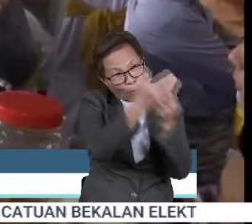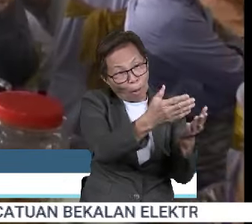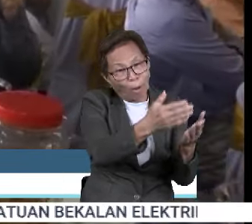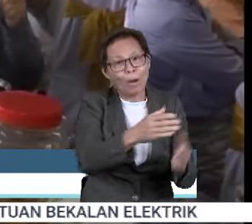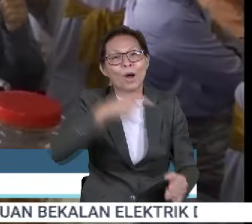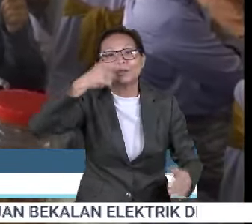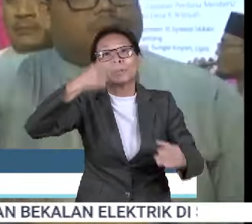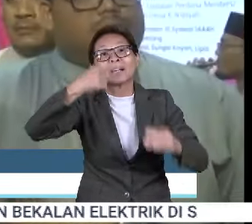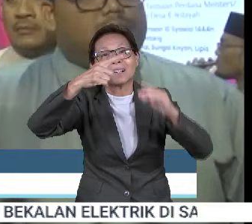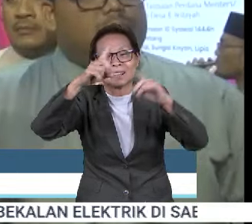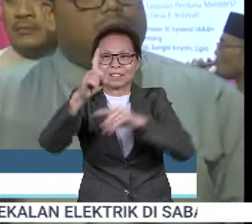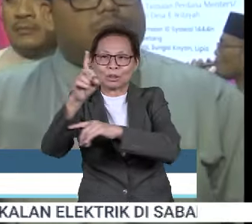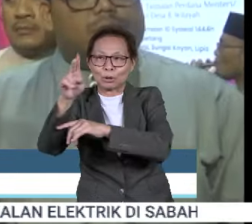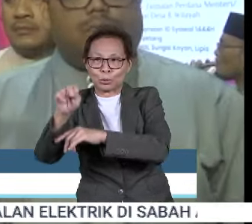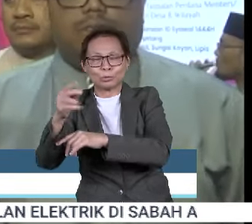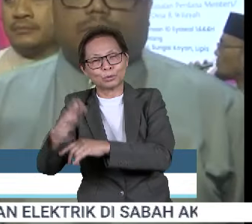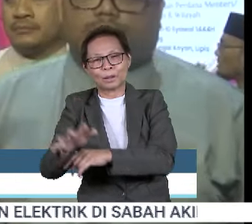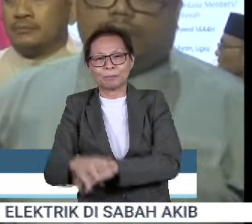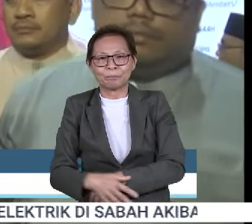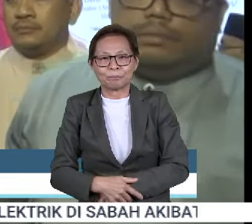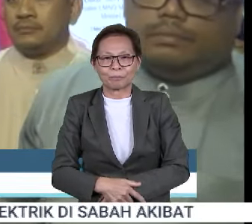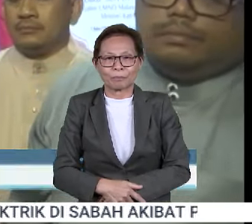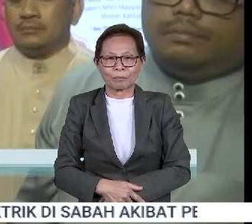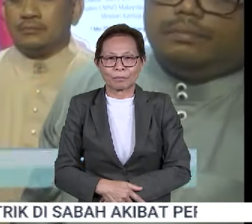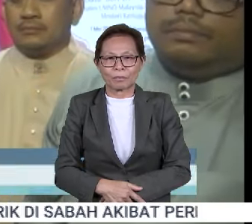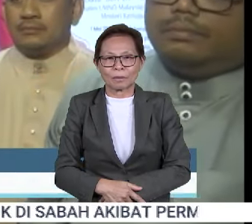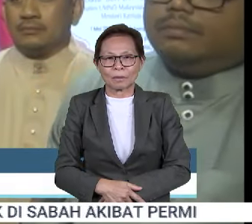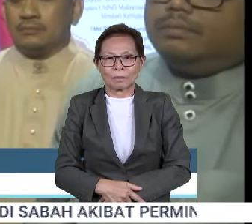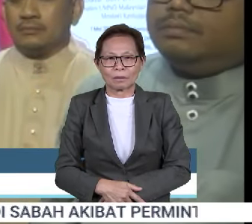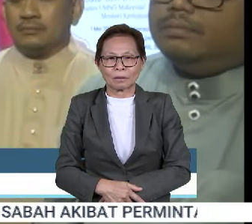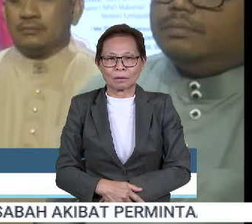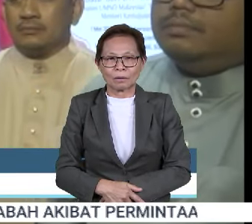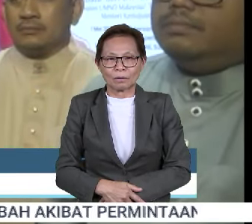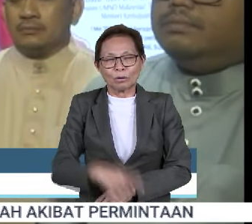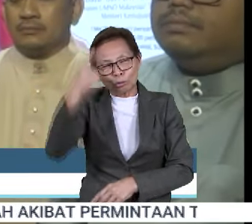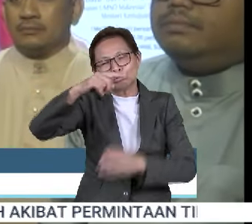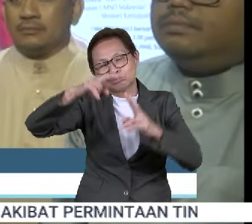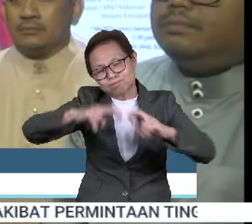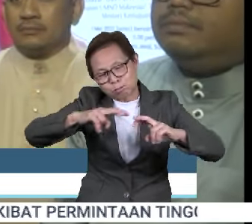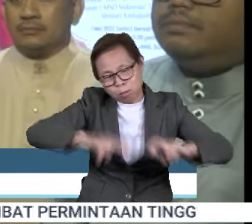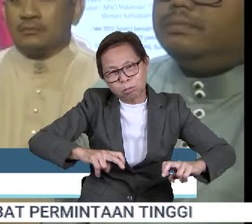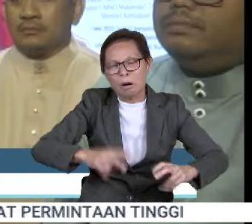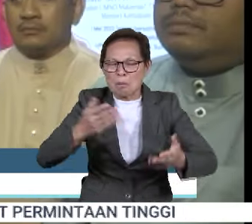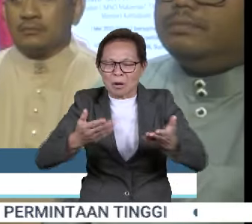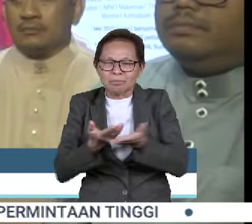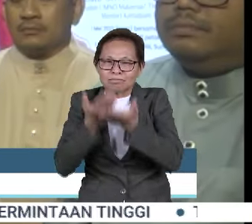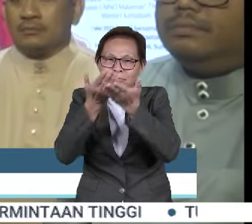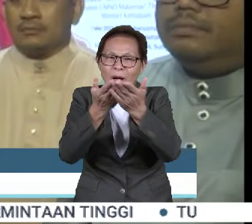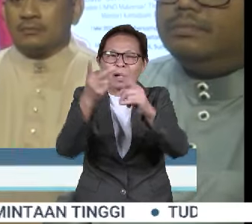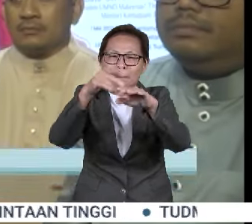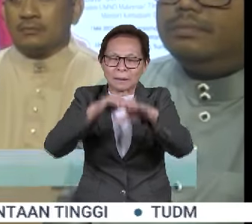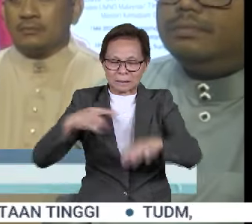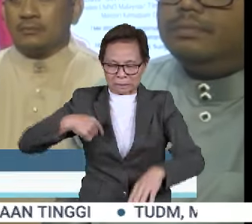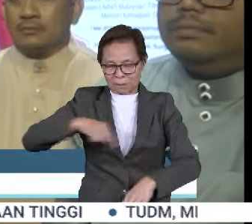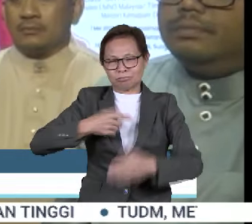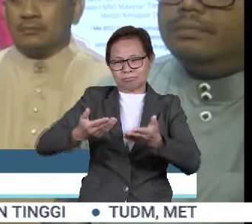kepada Speaker Dun. Mereka ada bagi sebab kenapa minta ditangguhkan? Untuk diceliti. Lagi dan mungkin mereka akan bagi cadangan kepada kita. Dan